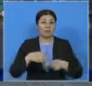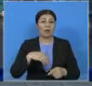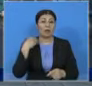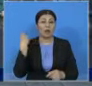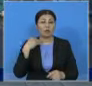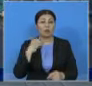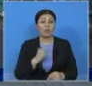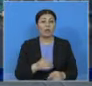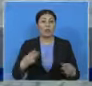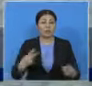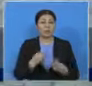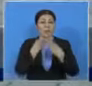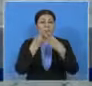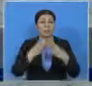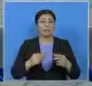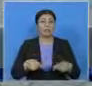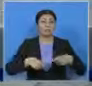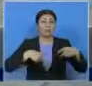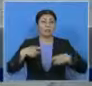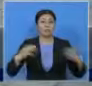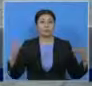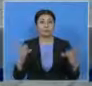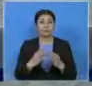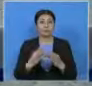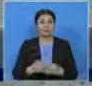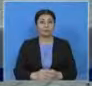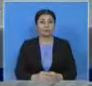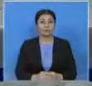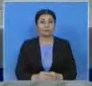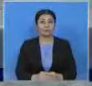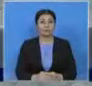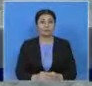Старс и Спарта Астана. Гульдана Халенқызы, Азамат Сауханов, телеканал Актобе.